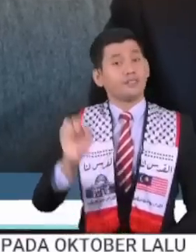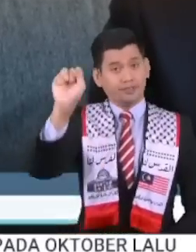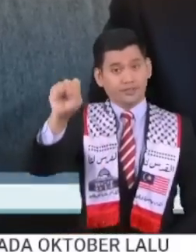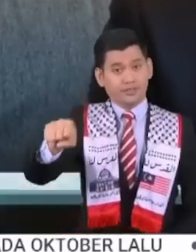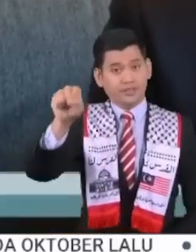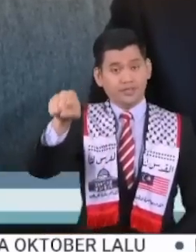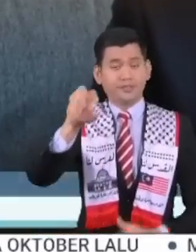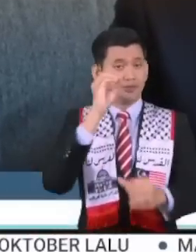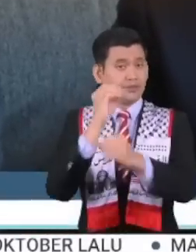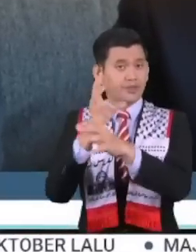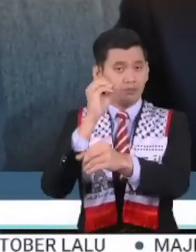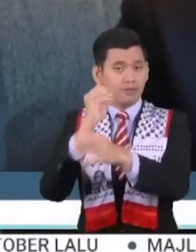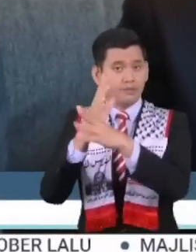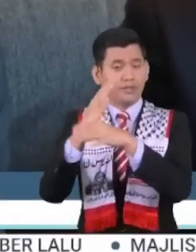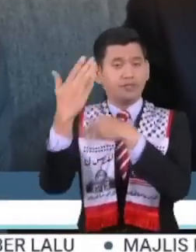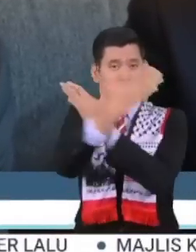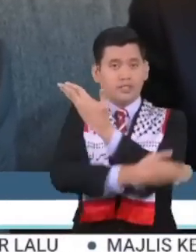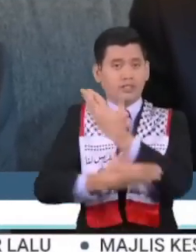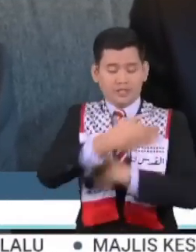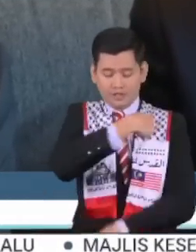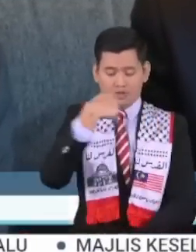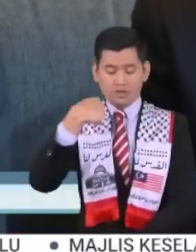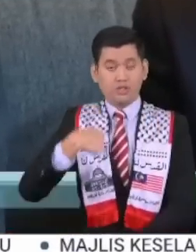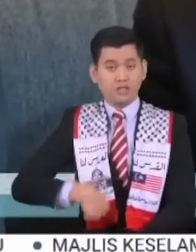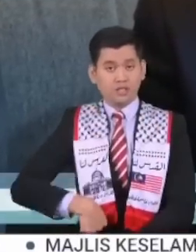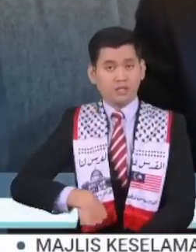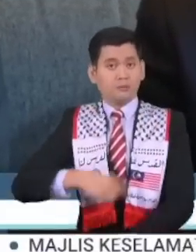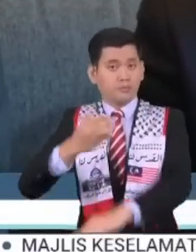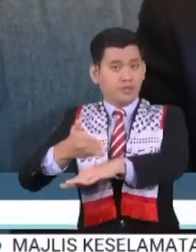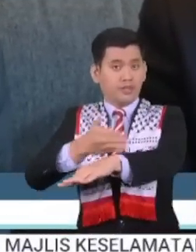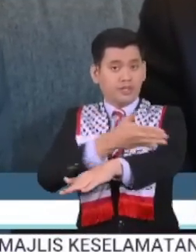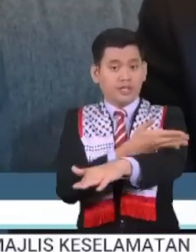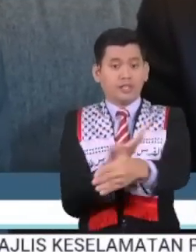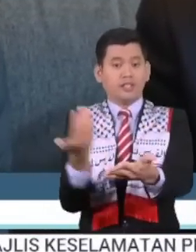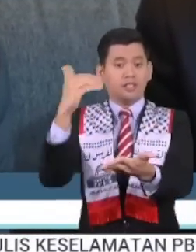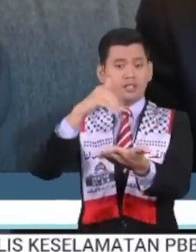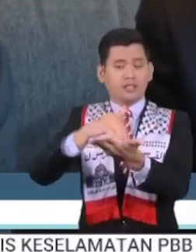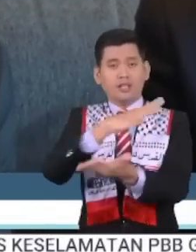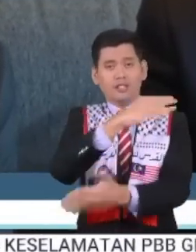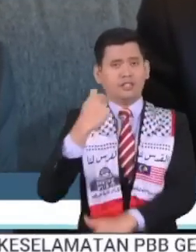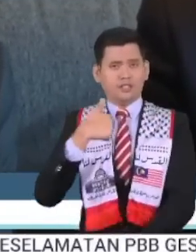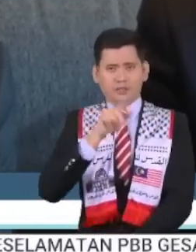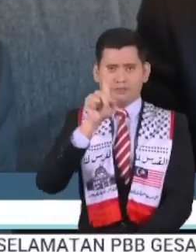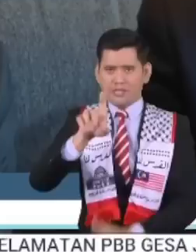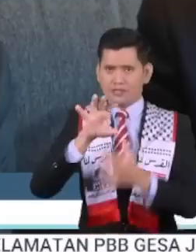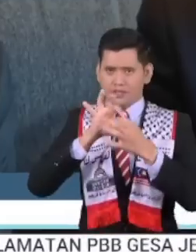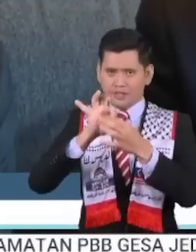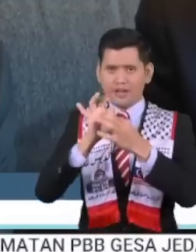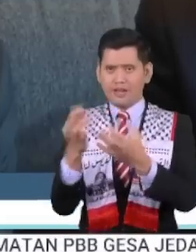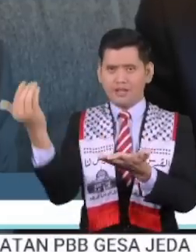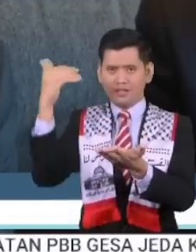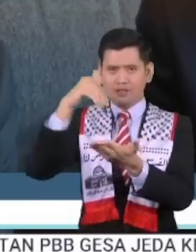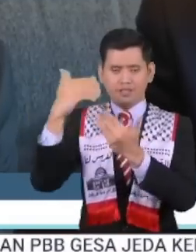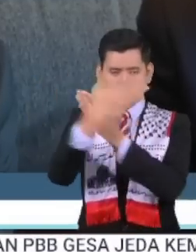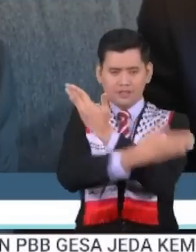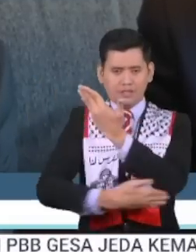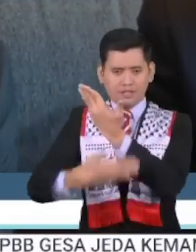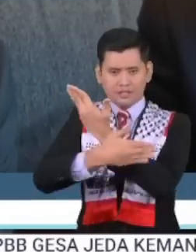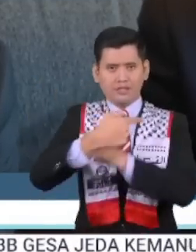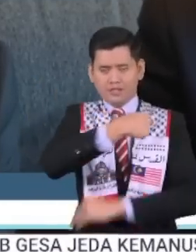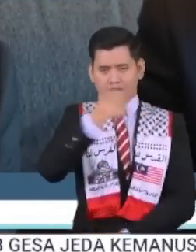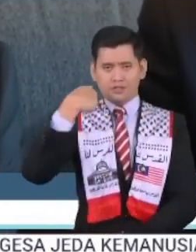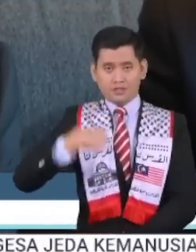Memang komitmen mereka untuk meningkatkan. Cuma kita kena bekerjasama erat dengan mereka khususnya